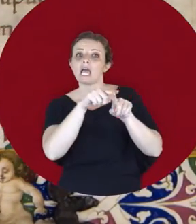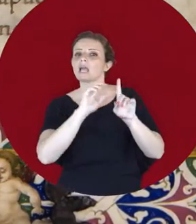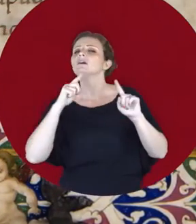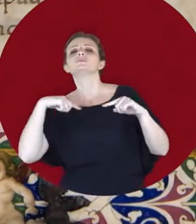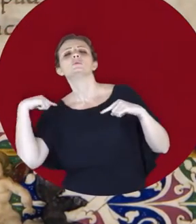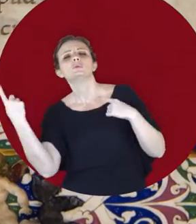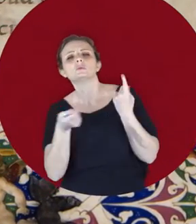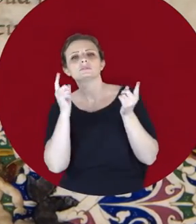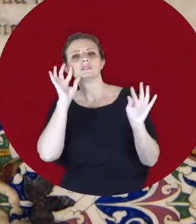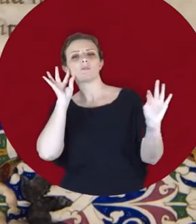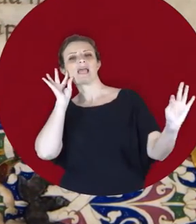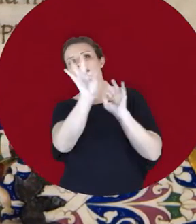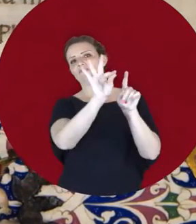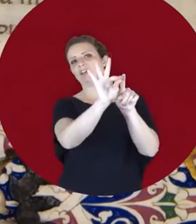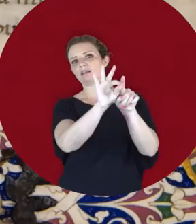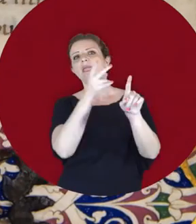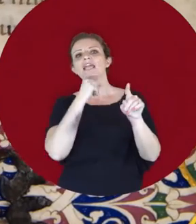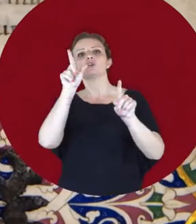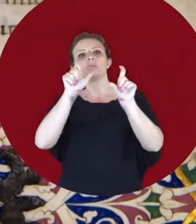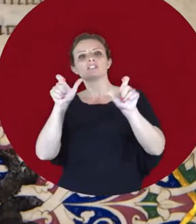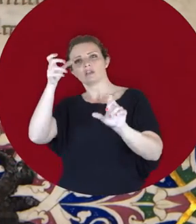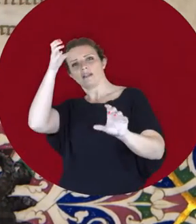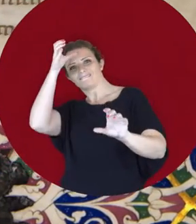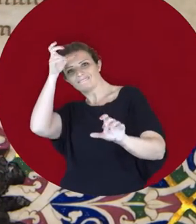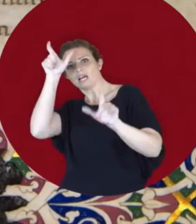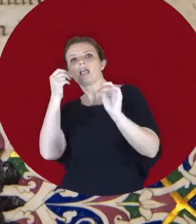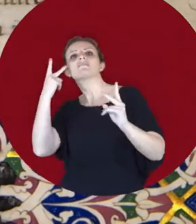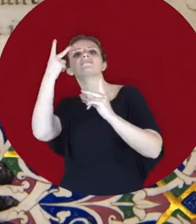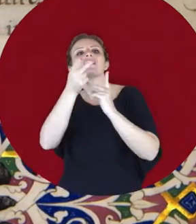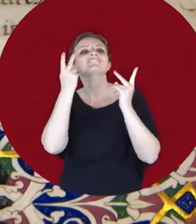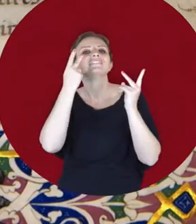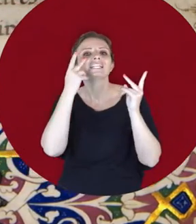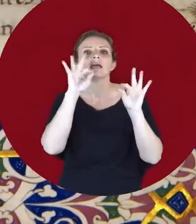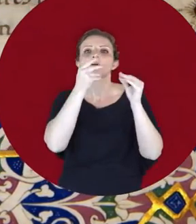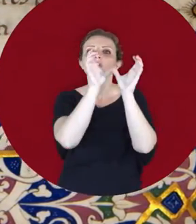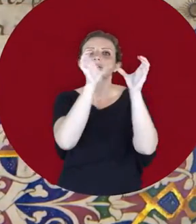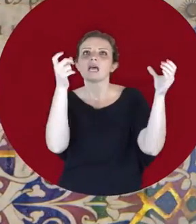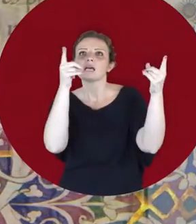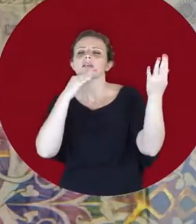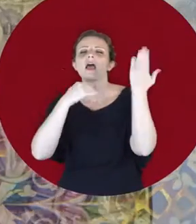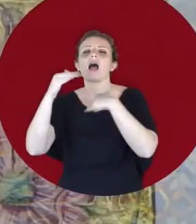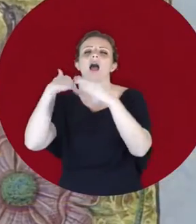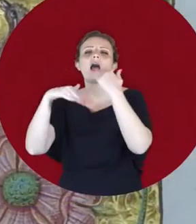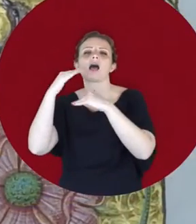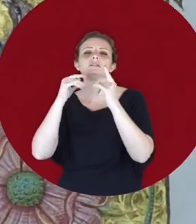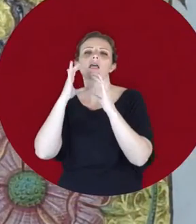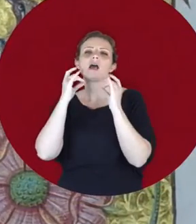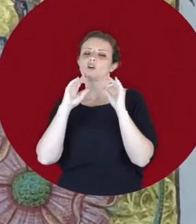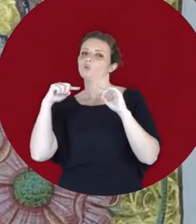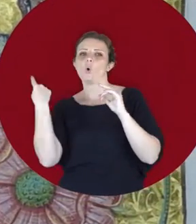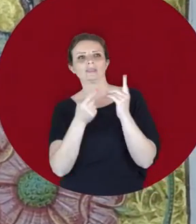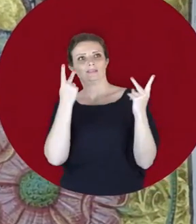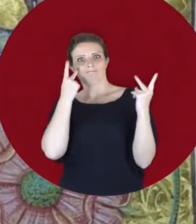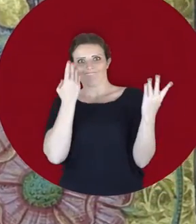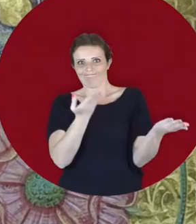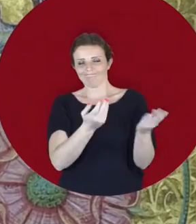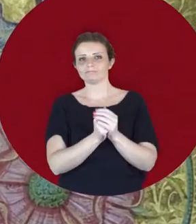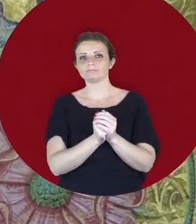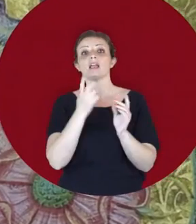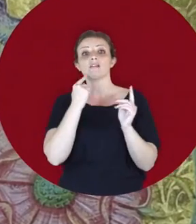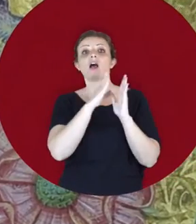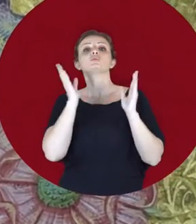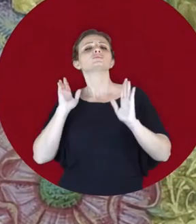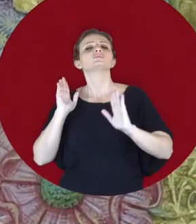questa biblioteca fecero riferimento i più qualificati studiosi del mondo per reperire i preziosi testi antichi. A questa